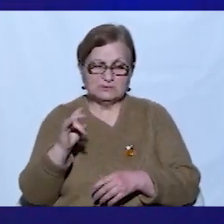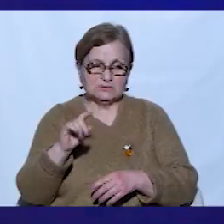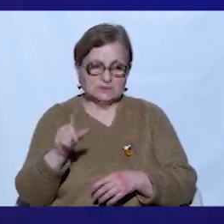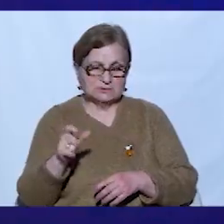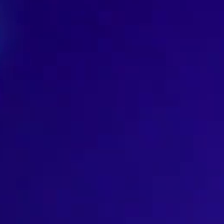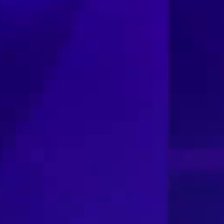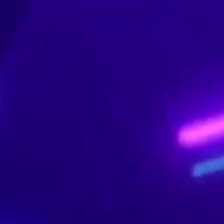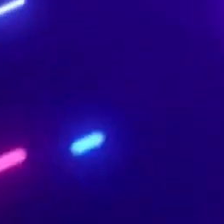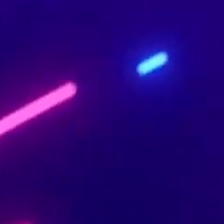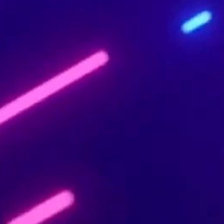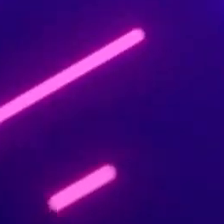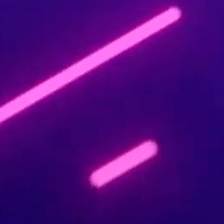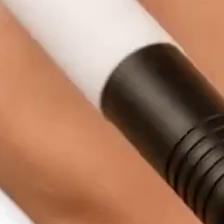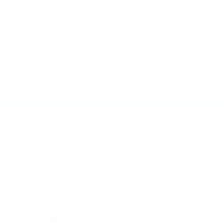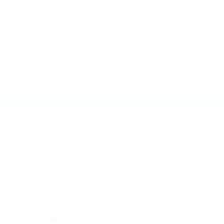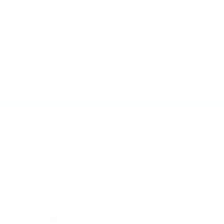წამში თქვენ ნახავთ.